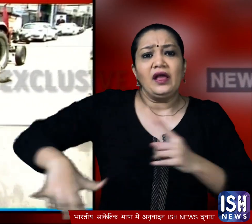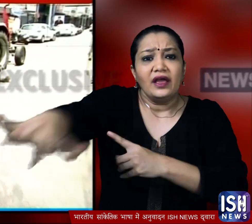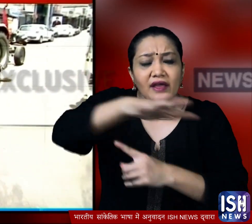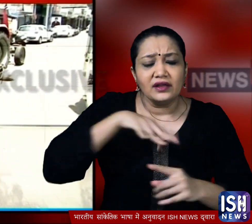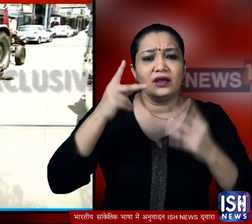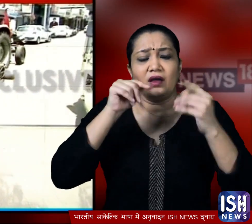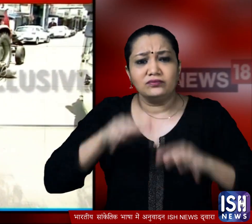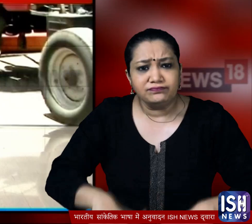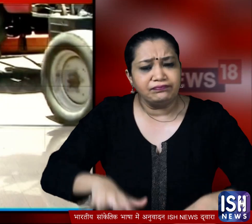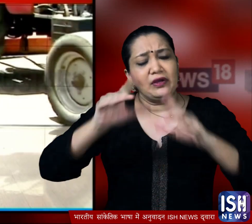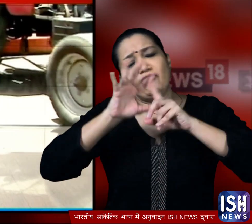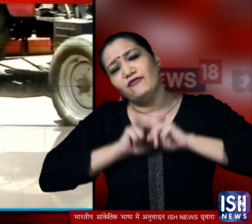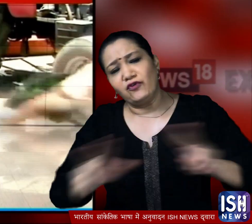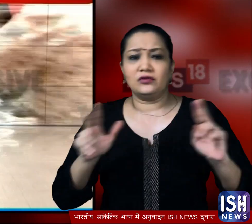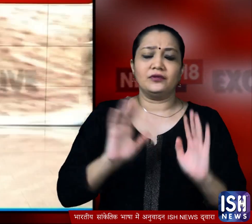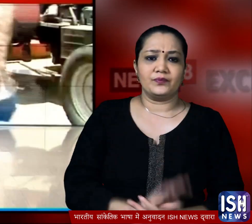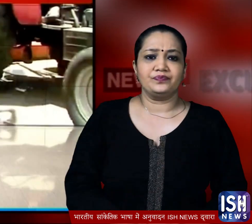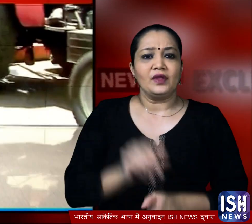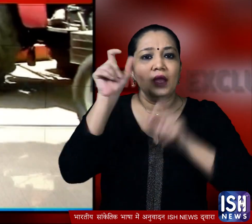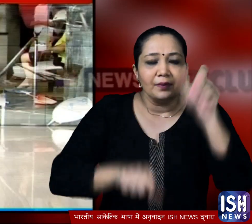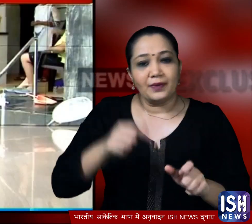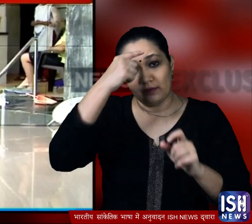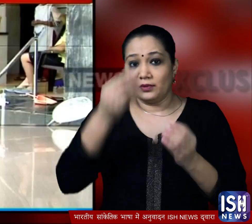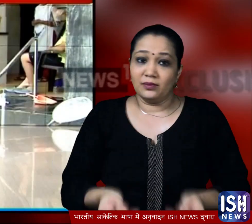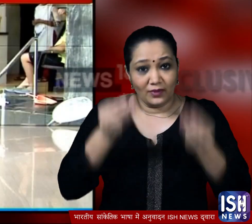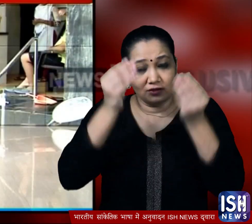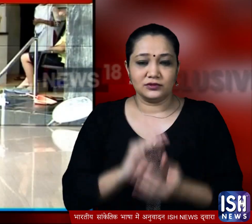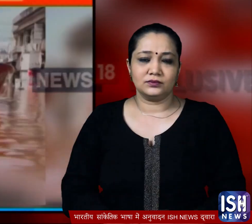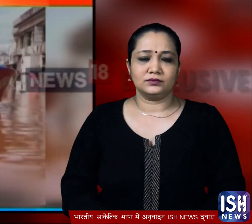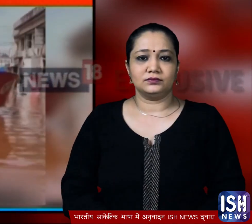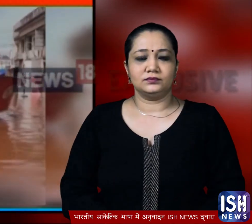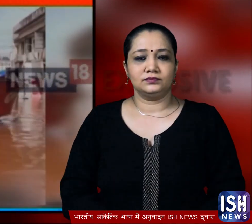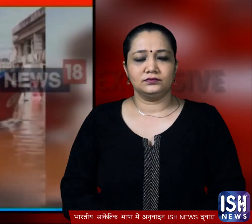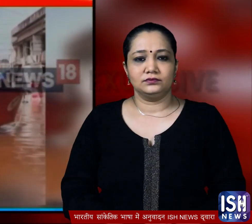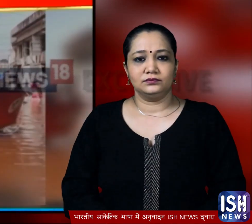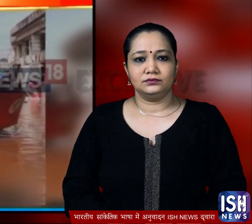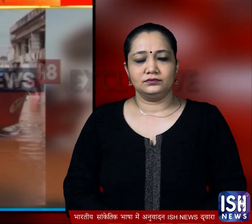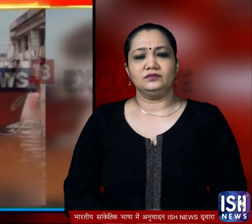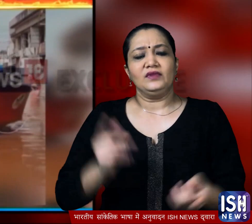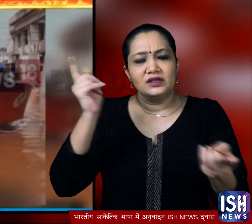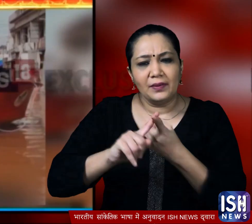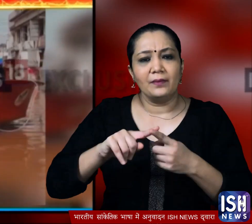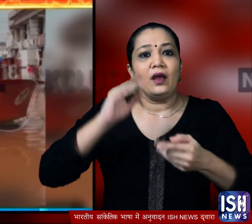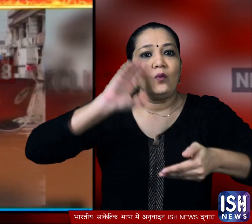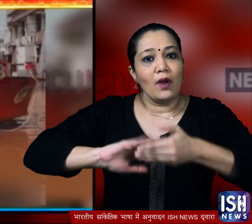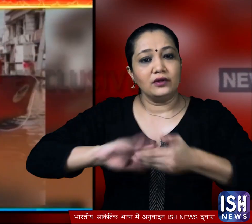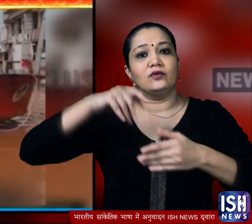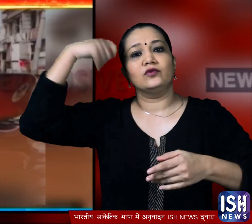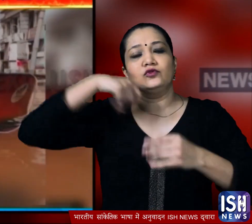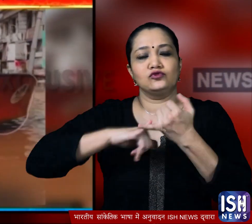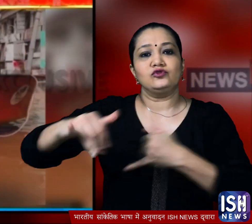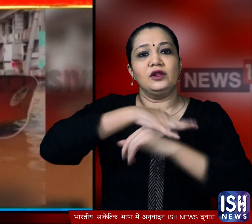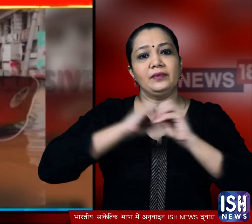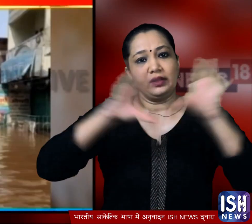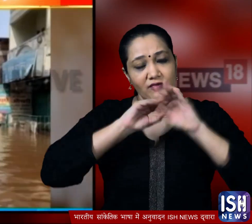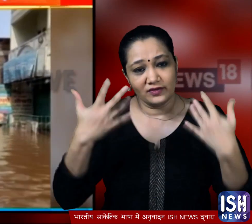इलाके बाढ़ में पूरी तरह डूब गए, जिससे लोगों की मुसीबत बढ़ गई। और इस आफत के बीच एक शादी का वीडियो सोशल मीडिया